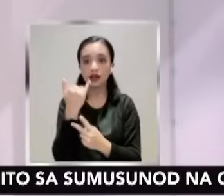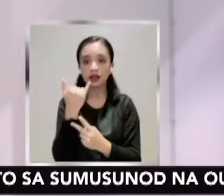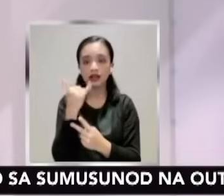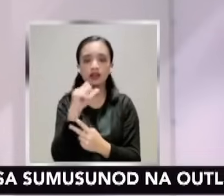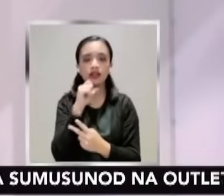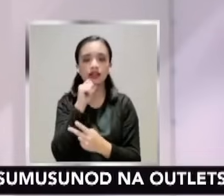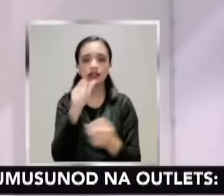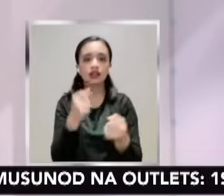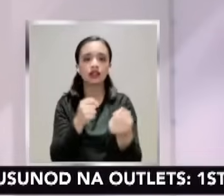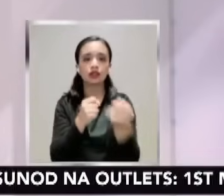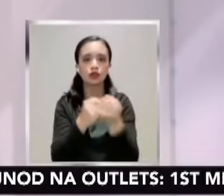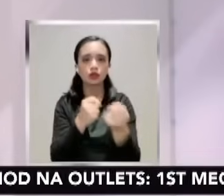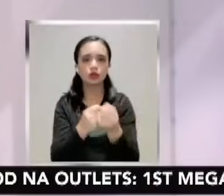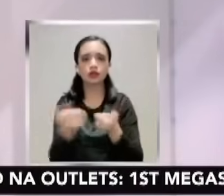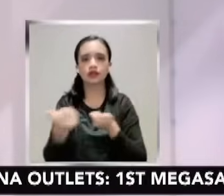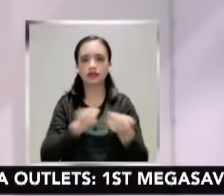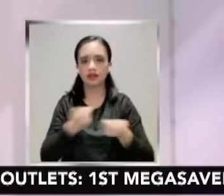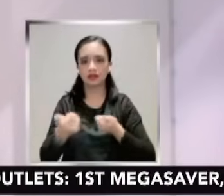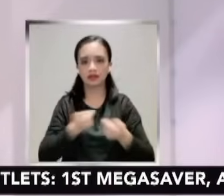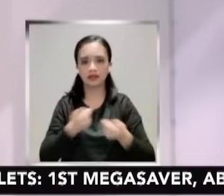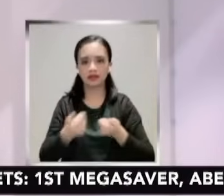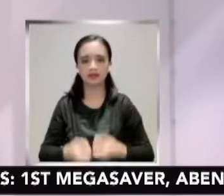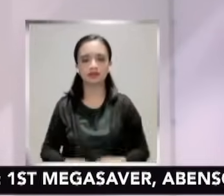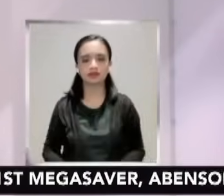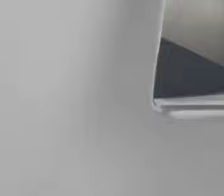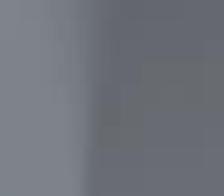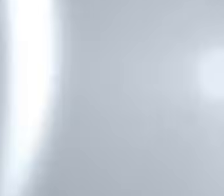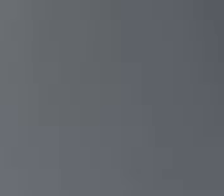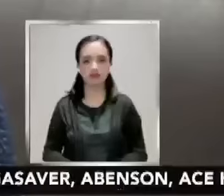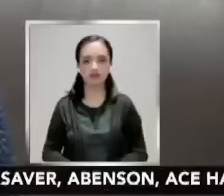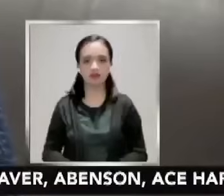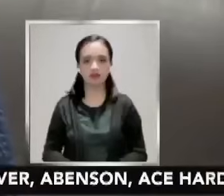administrasyon at Yan po ang tinutukan ni Sandra